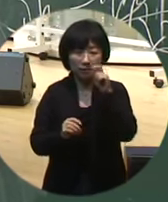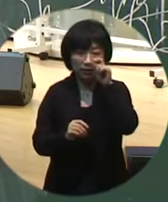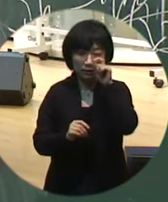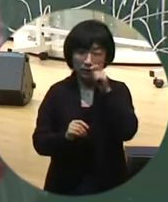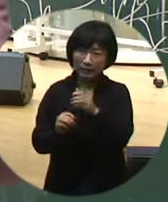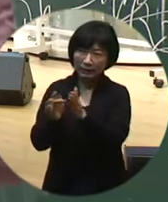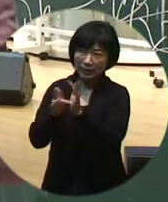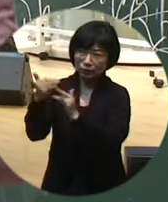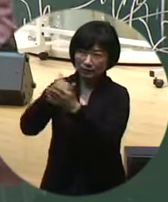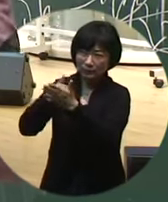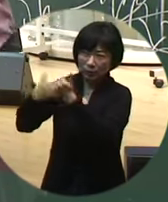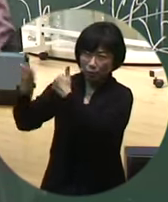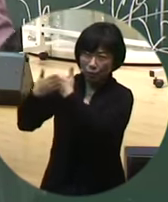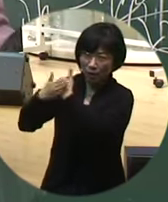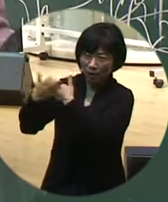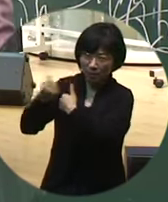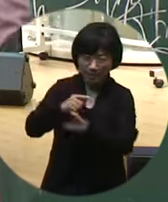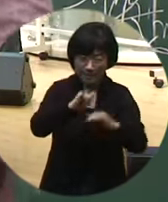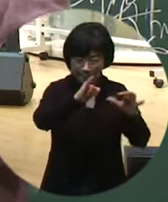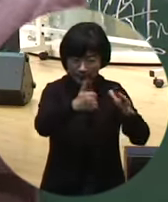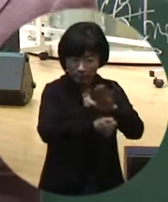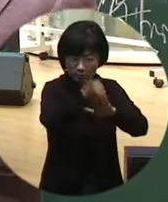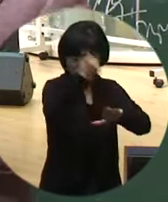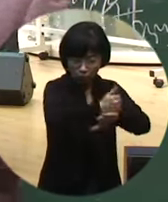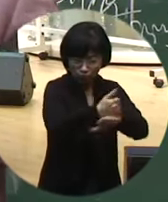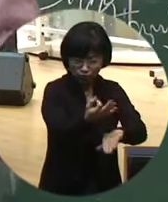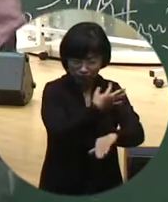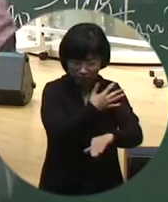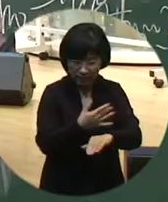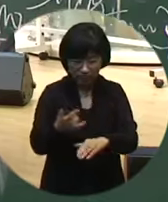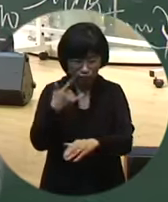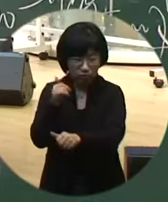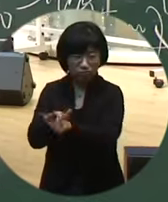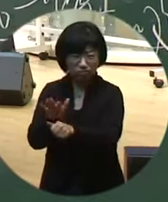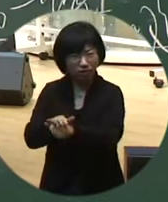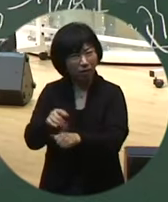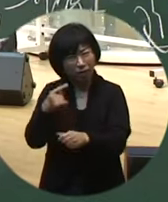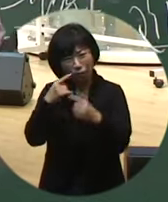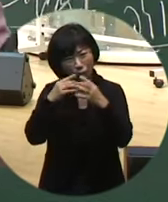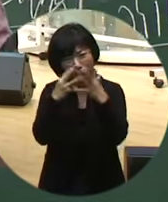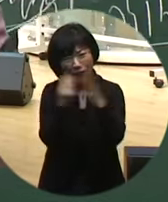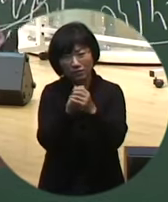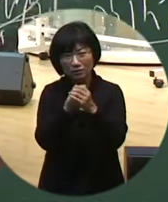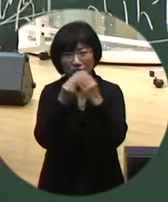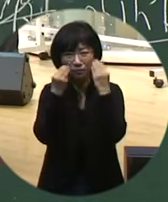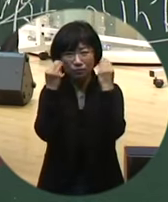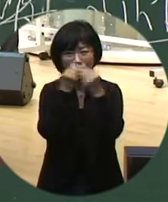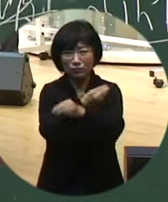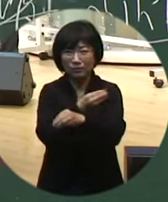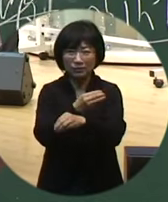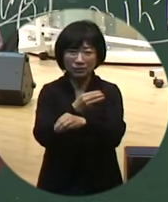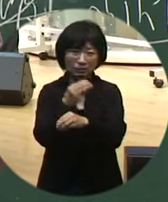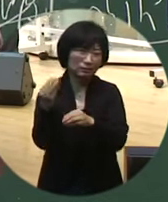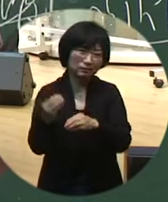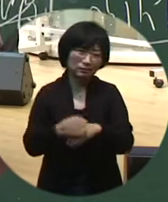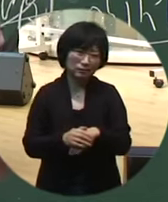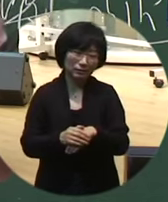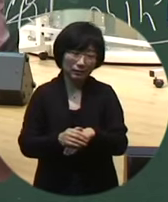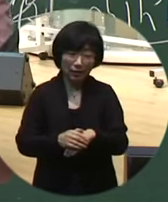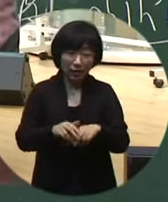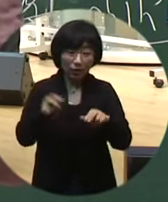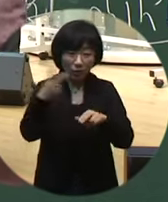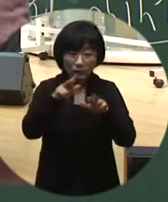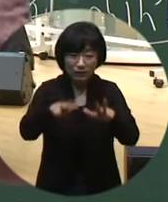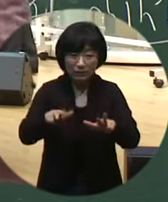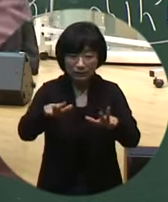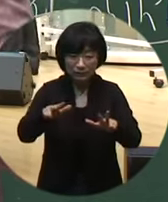거잖아요. And they believe in Jesus and they try to gain that power from that faith in Jesus. 창세기 3장, 6장, 11장 그 문화 속에 우리 아이들이 지금 노출되어 있어요.